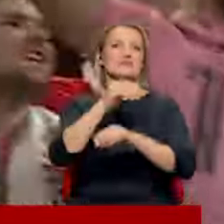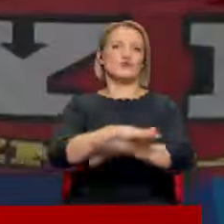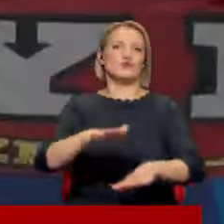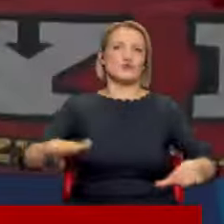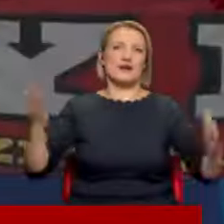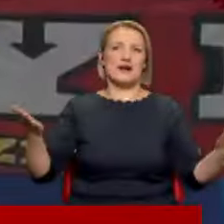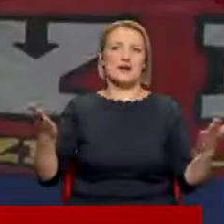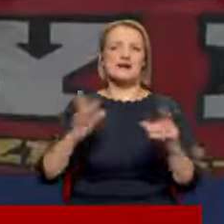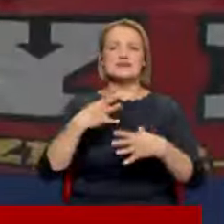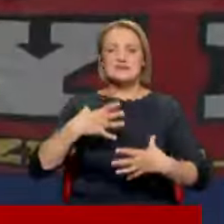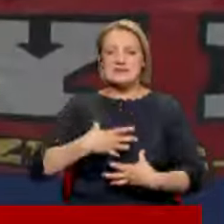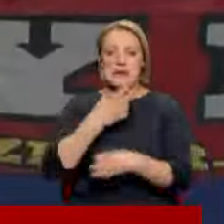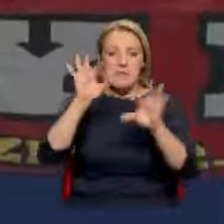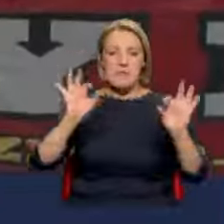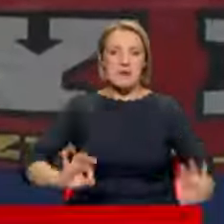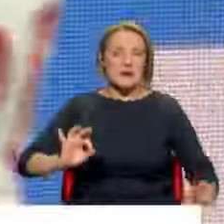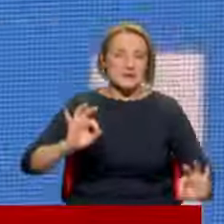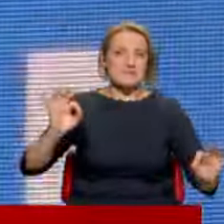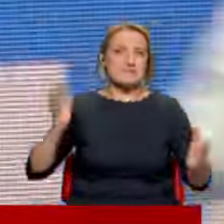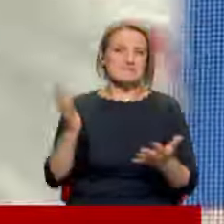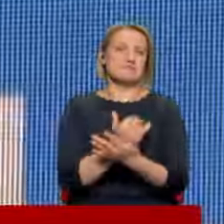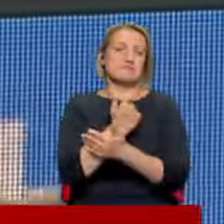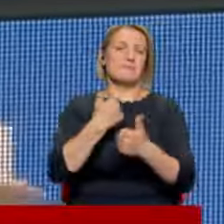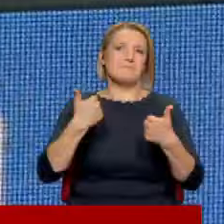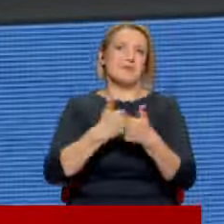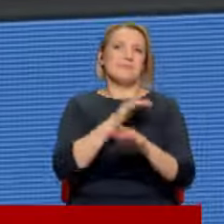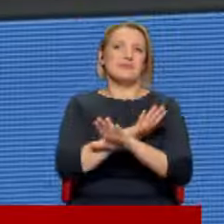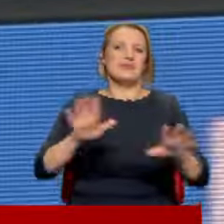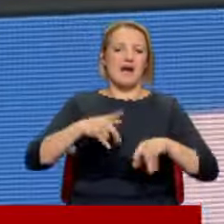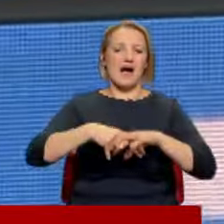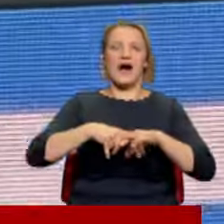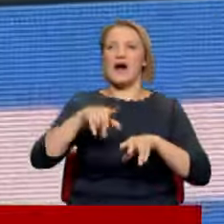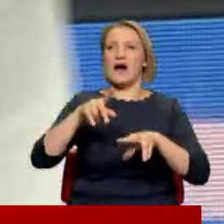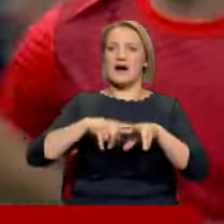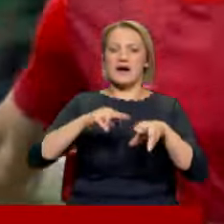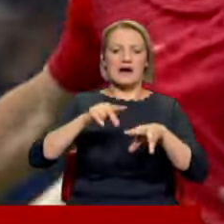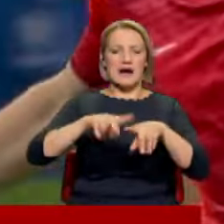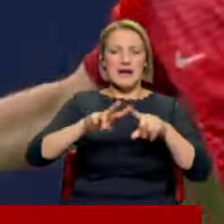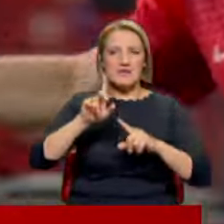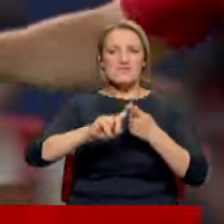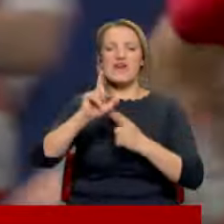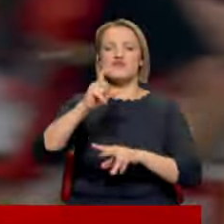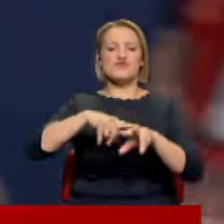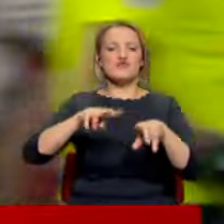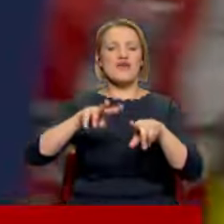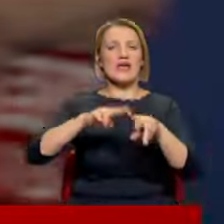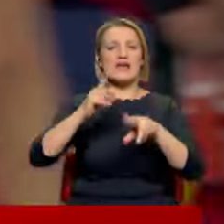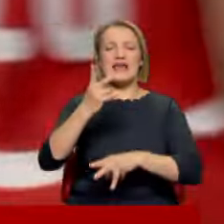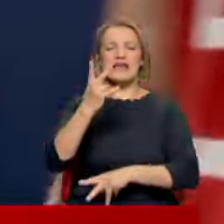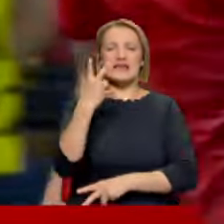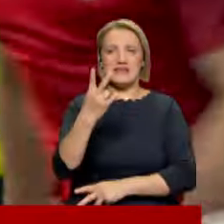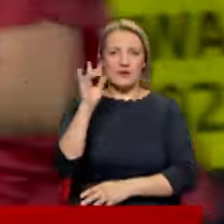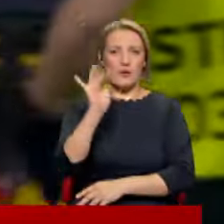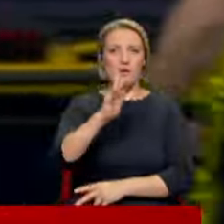çocuklar. Stresli başladı, galibiyetle bitti Çekya maçı. Hakan Çalhanoğlu ve Cenk Tosun'un iki golüyle Euro